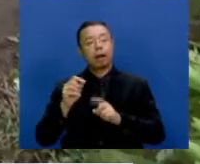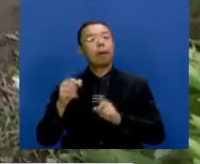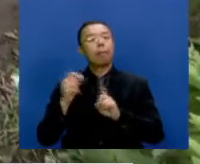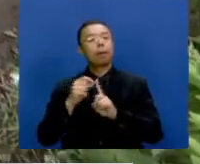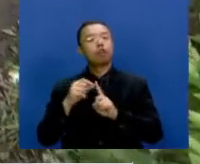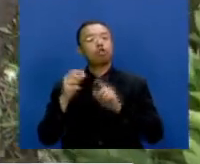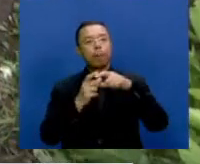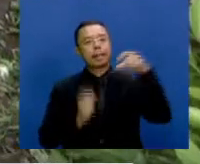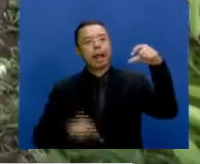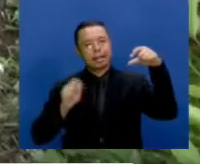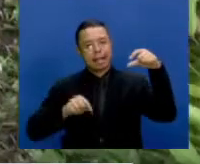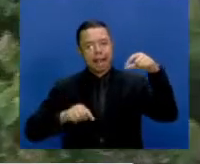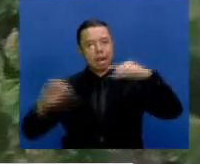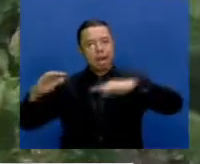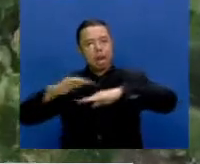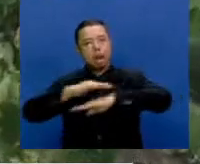Ilir, Sumatera Selatan.